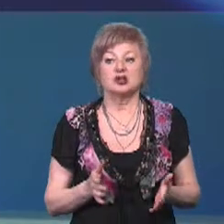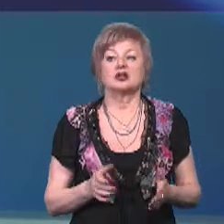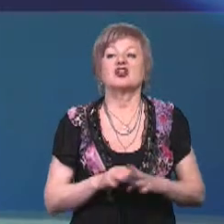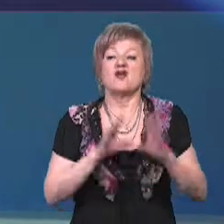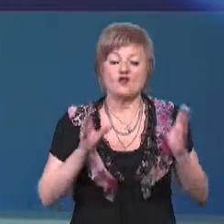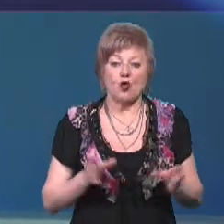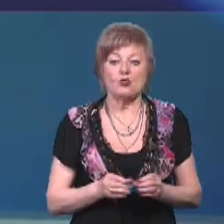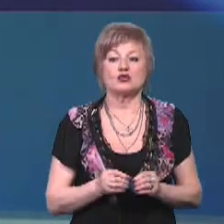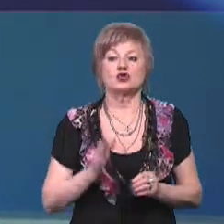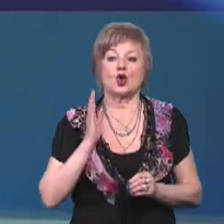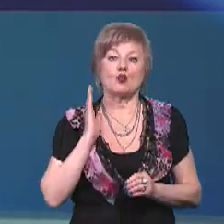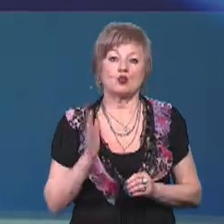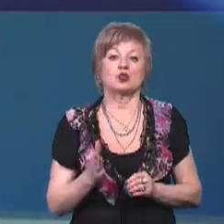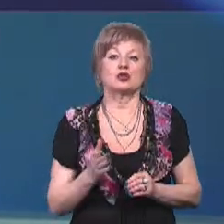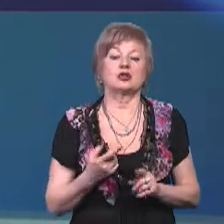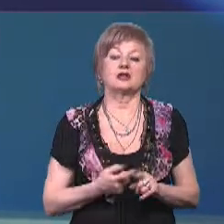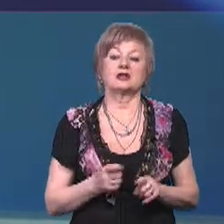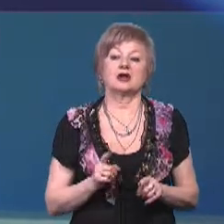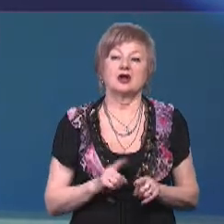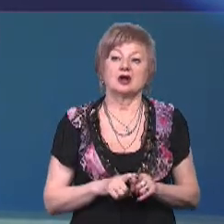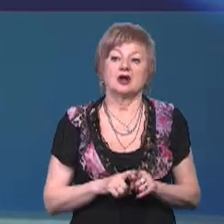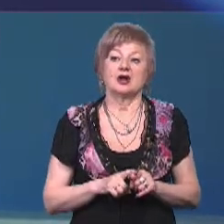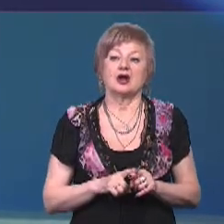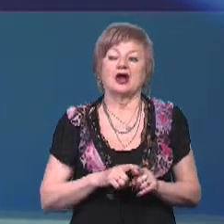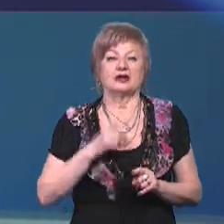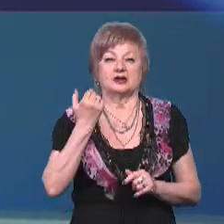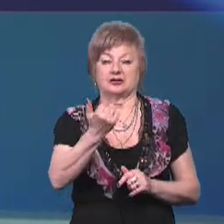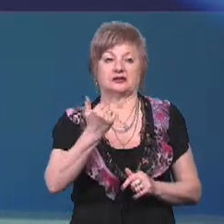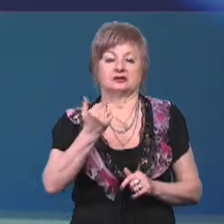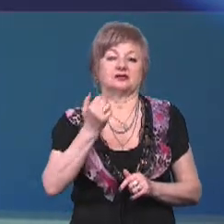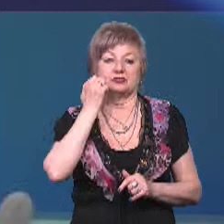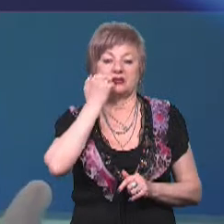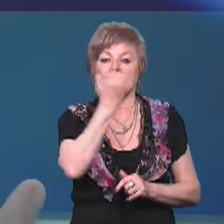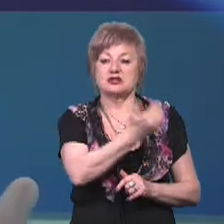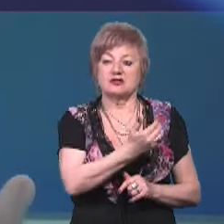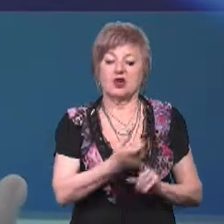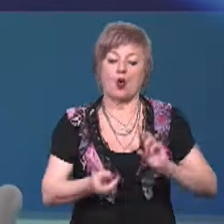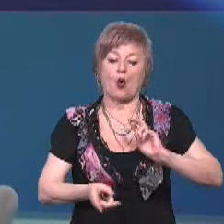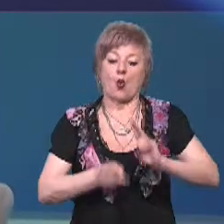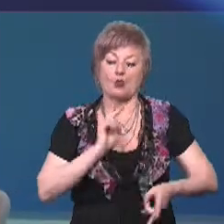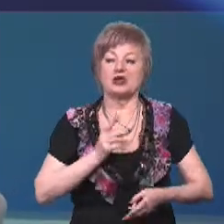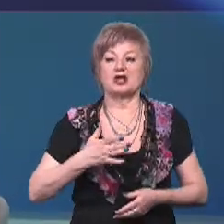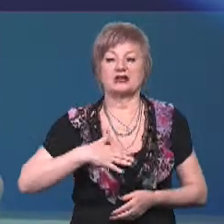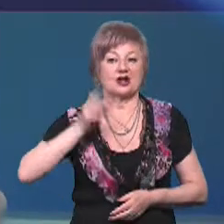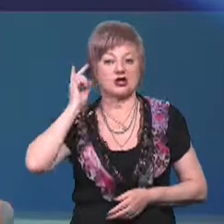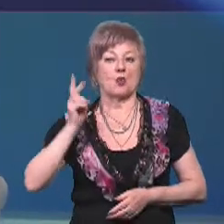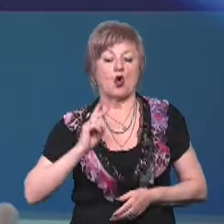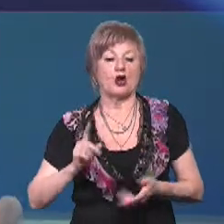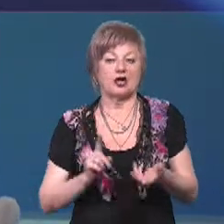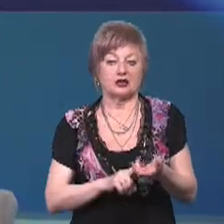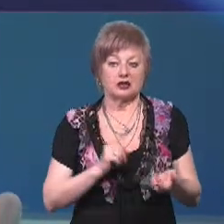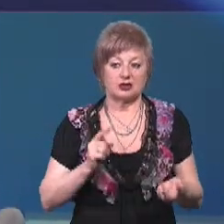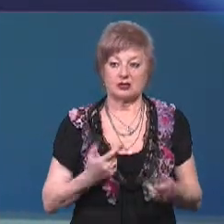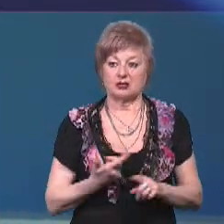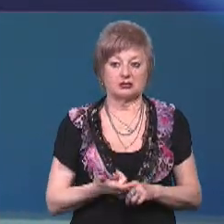це жест від володарів Кремля обміняти там спочатку наших полонених моряків, тому що це